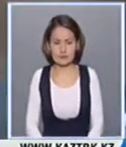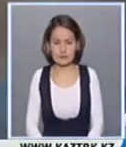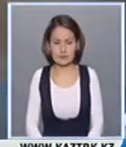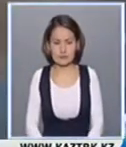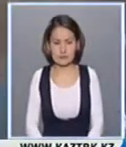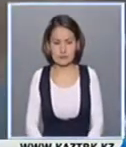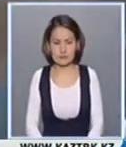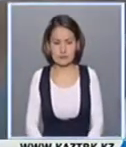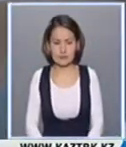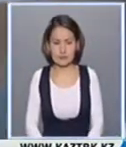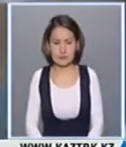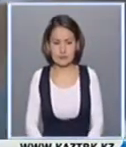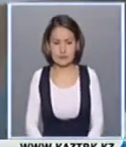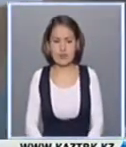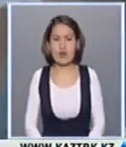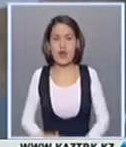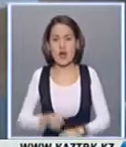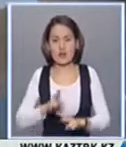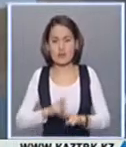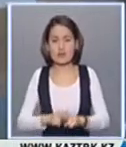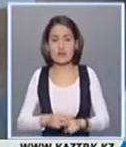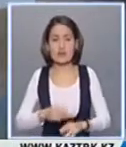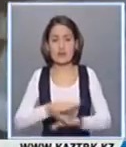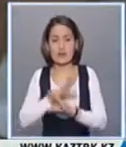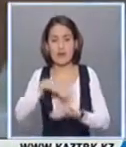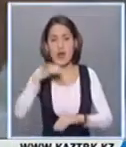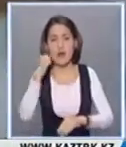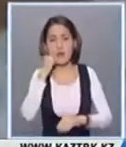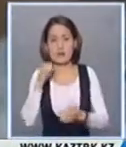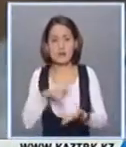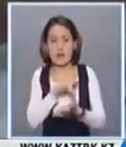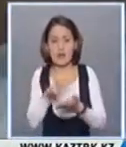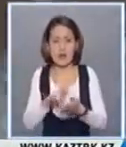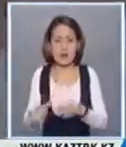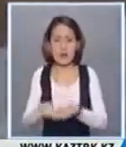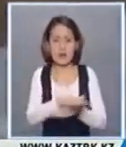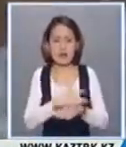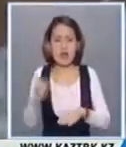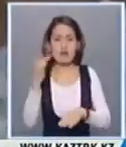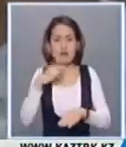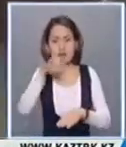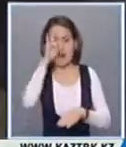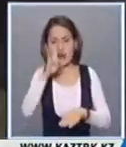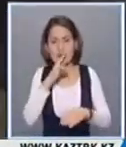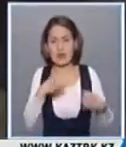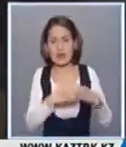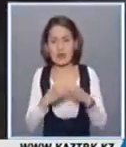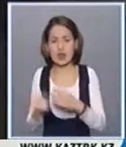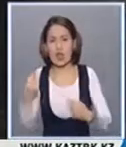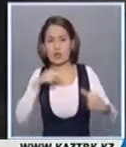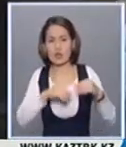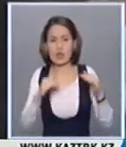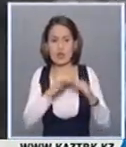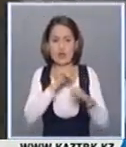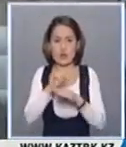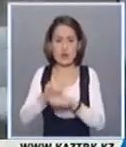ойлаймыз. Бармасаң, келмесең, жат боласың. Сол себепті мәскеулік қазақтар жиі бас қосады. Бүгін шағын құрамда кездескенімен нағыз